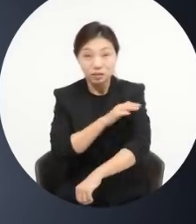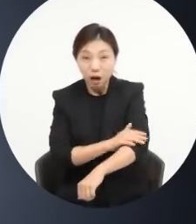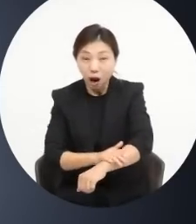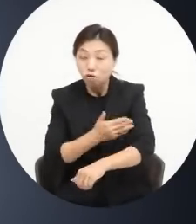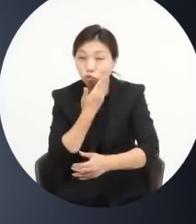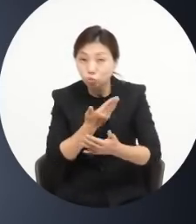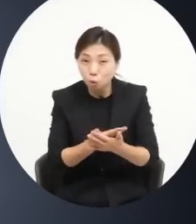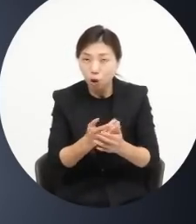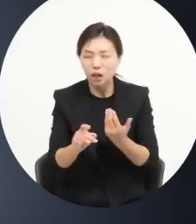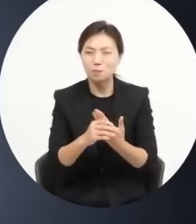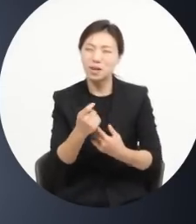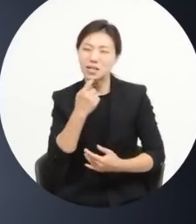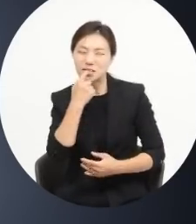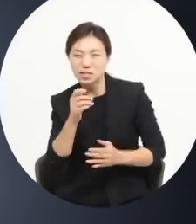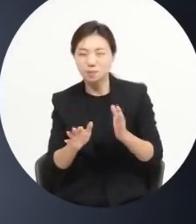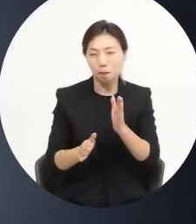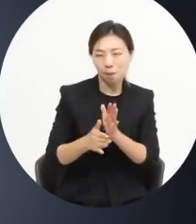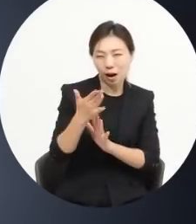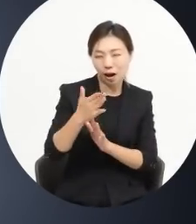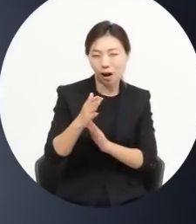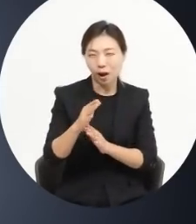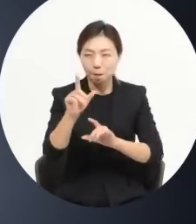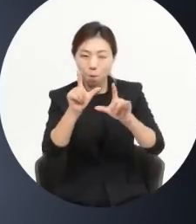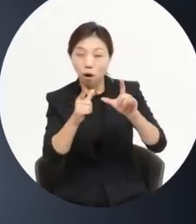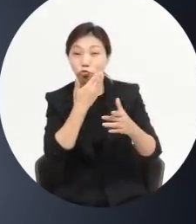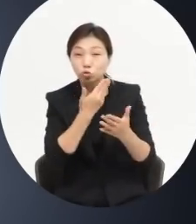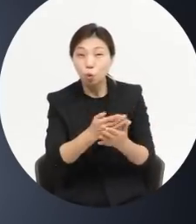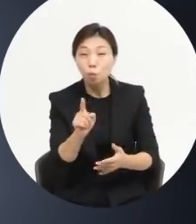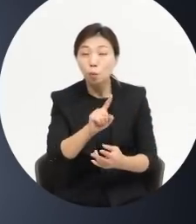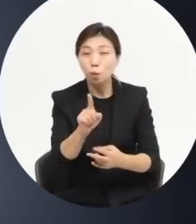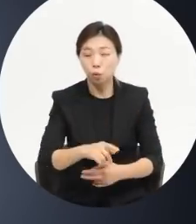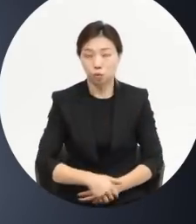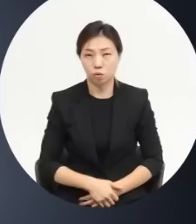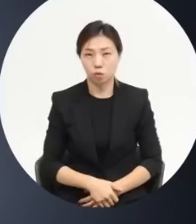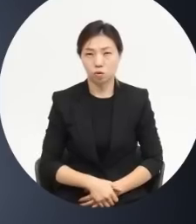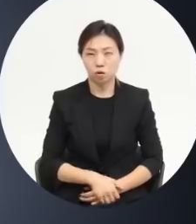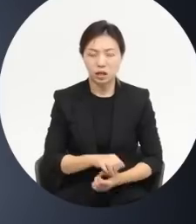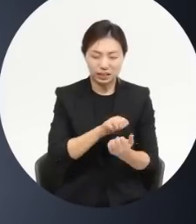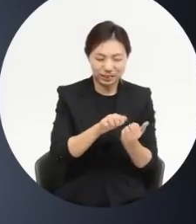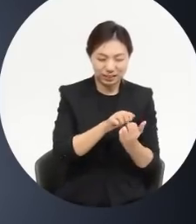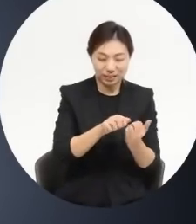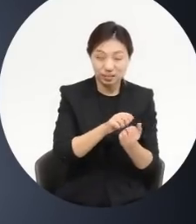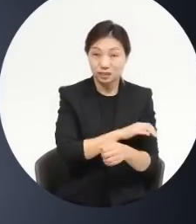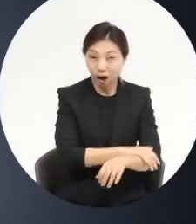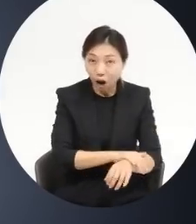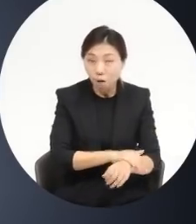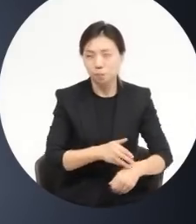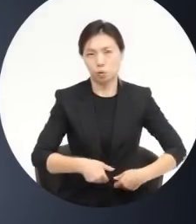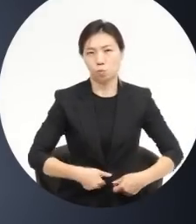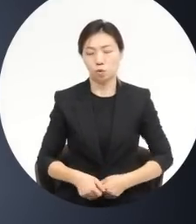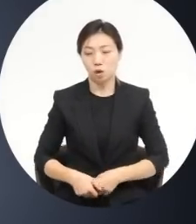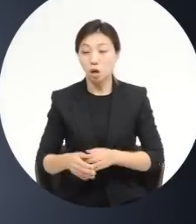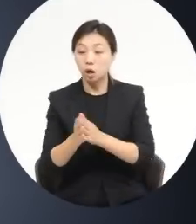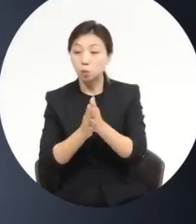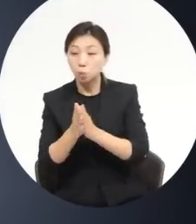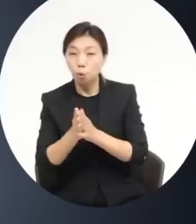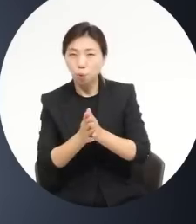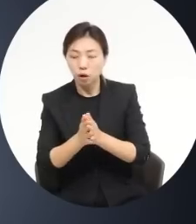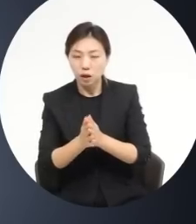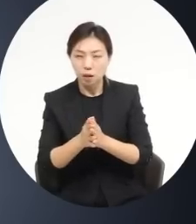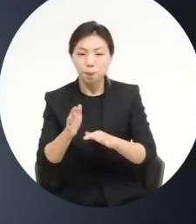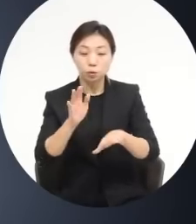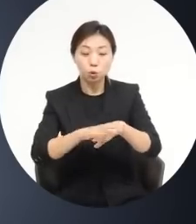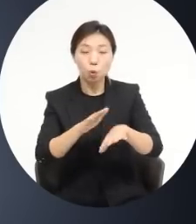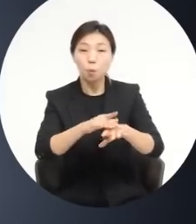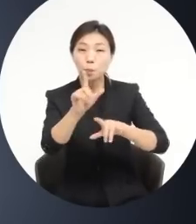하얗냐, 어떻게 생겼냐가 중요해요. 잘 씹을 수 있는지가 중요해요. 그럼 손은 어떻게 생겼냐가 중요해요. 피아노도